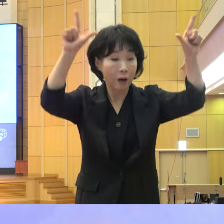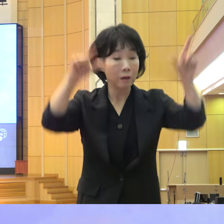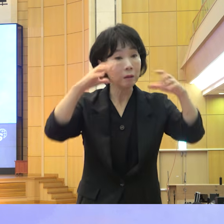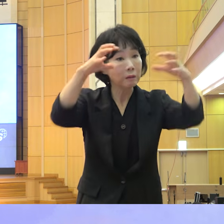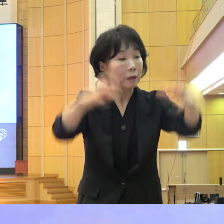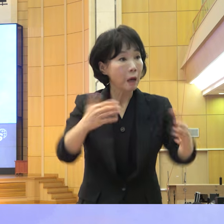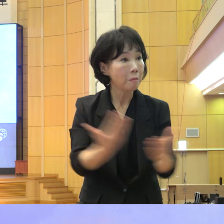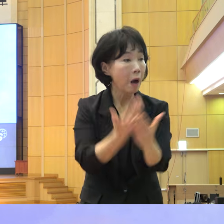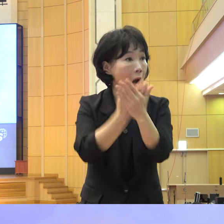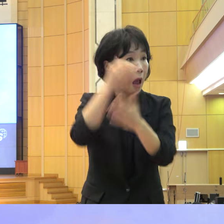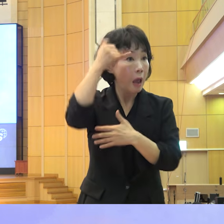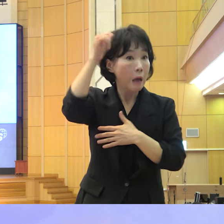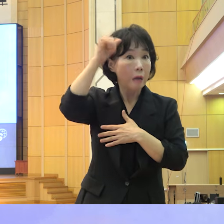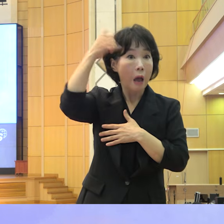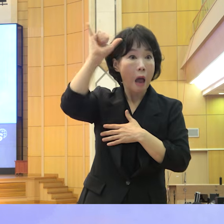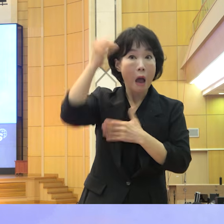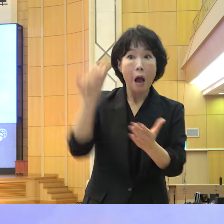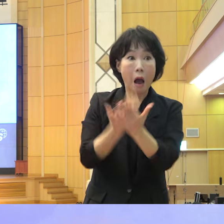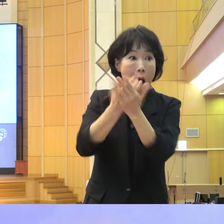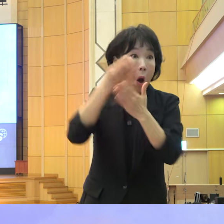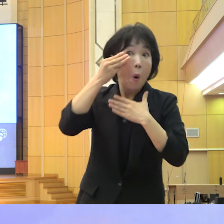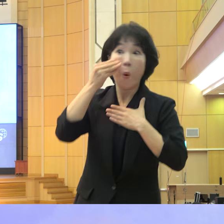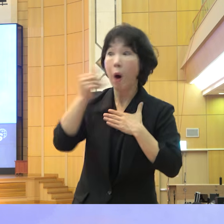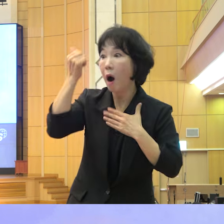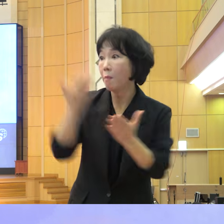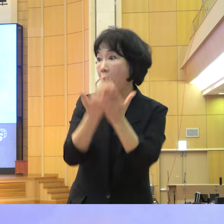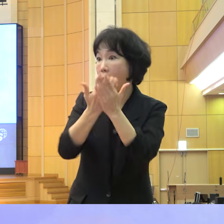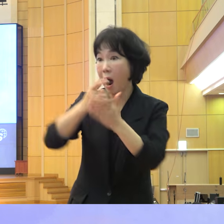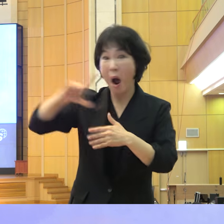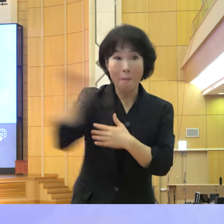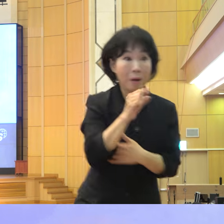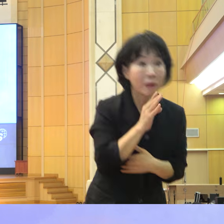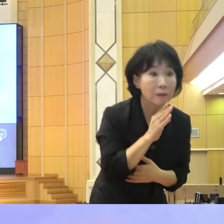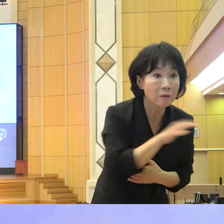되고 지금은 그냥 엄청난 첨단화 시대가 이루어지고 있어요.